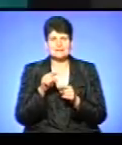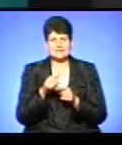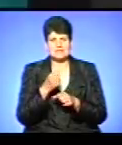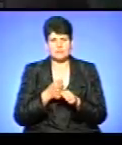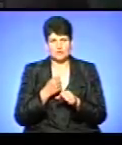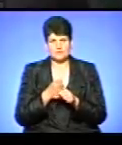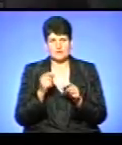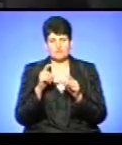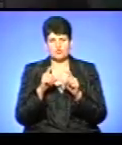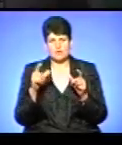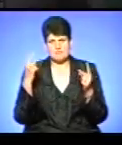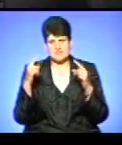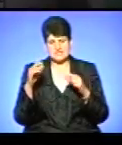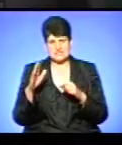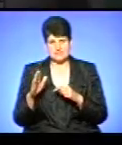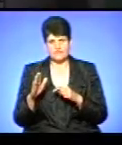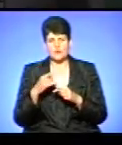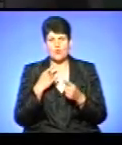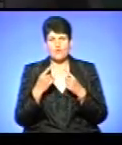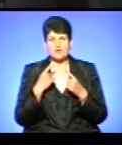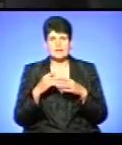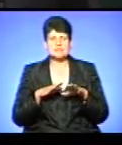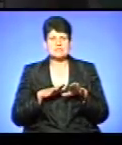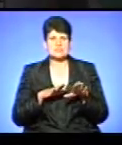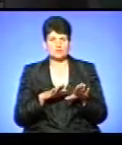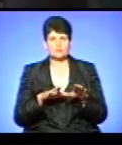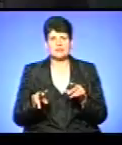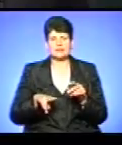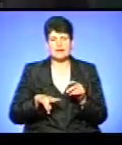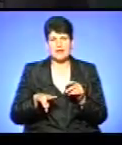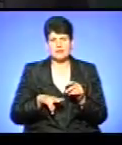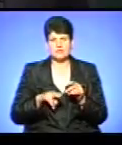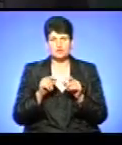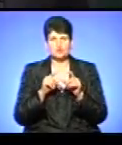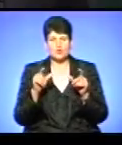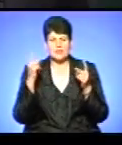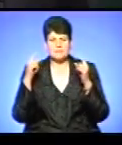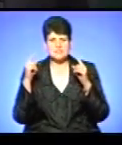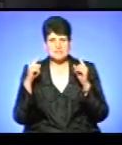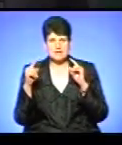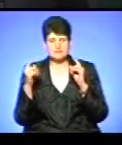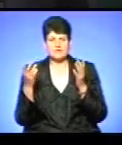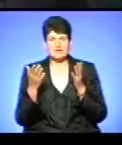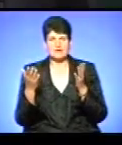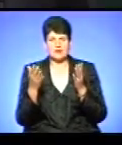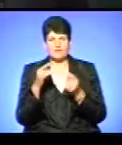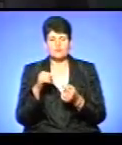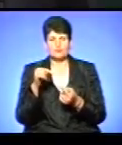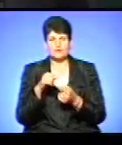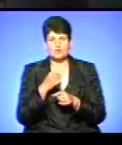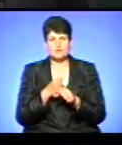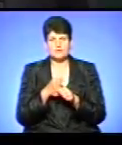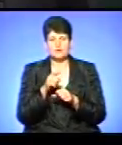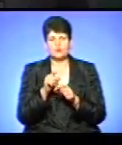школі мистецтв. Говорила заступник директора школи мистецтв, яка відповідно працювала в